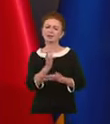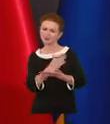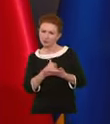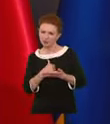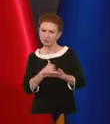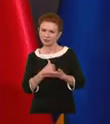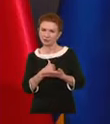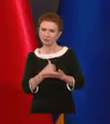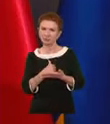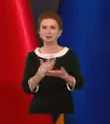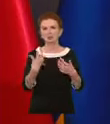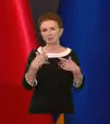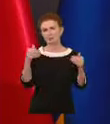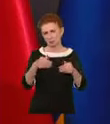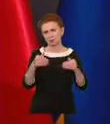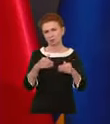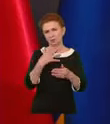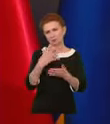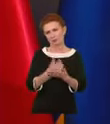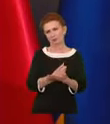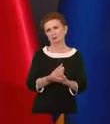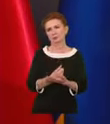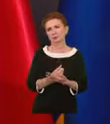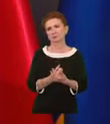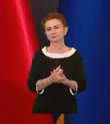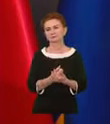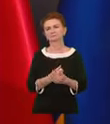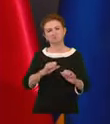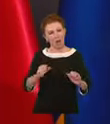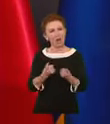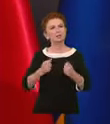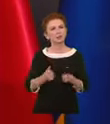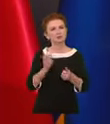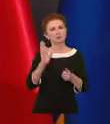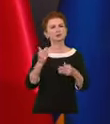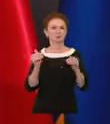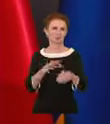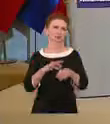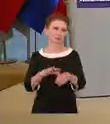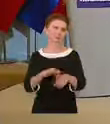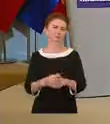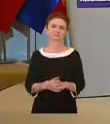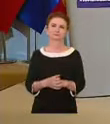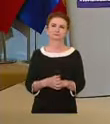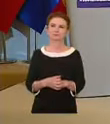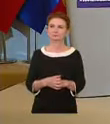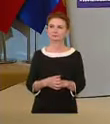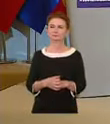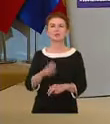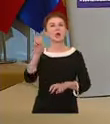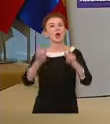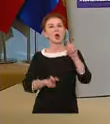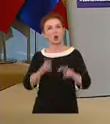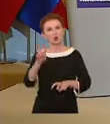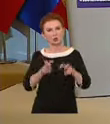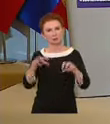być wykorzystane i pewne aktywności będą mogły być prowadzone. Branża hotelarska